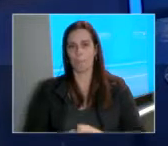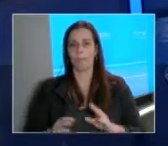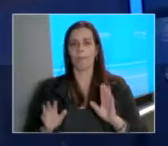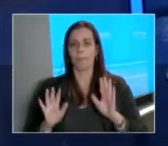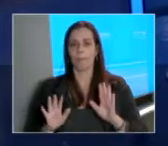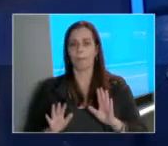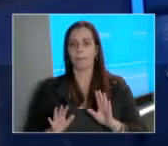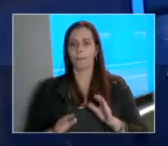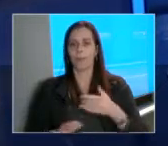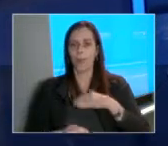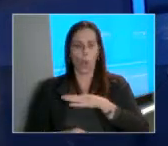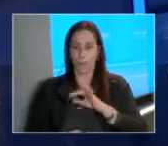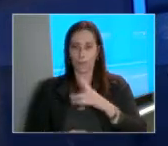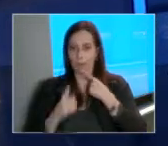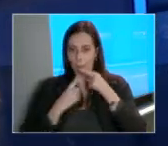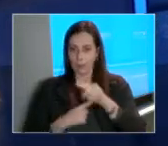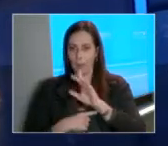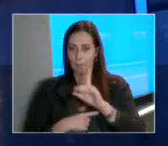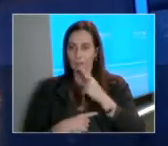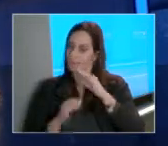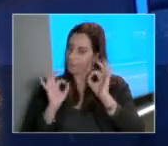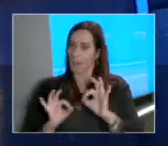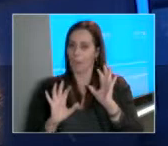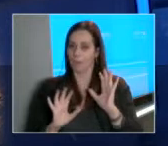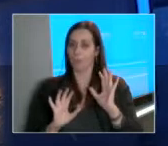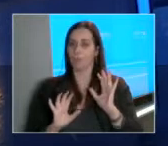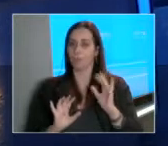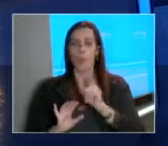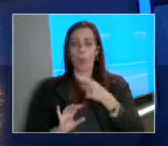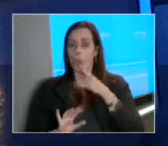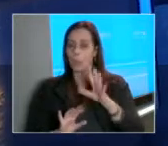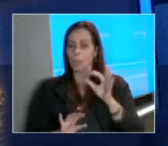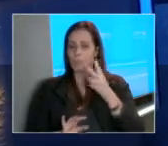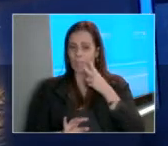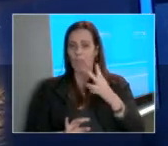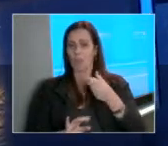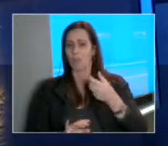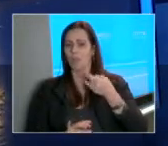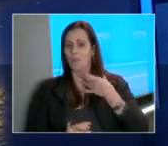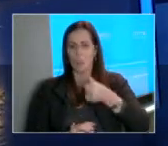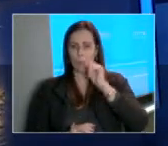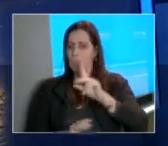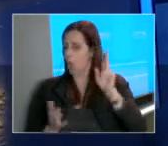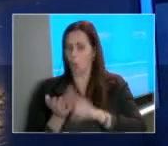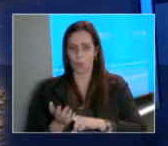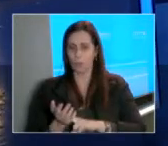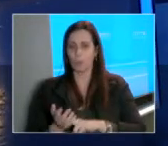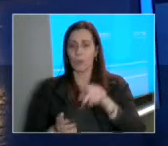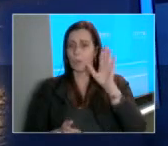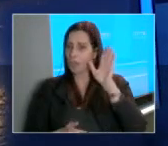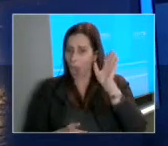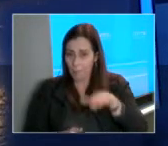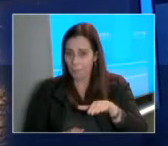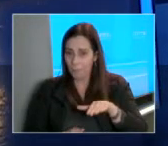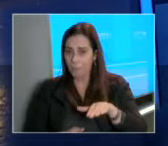ככה את הדיון. שנייה, אני לא אכפת לי דיין איתך, אבל תהי פרית. לא מדובר רק על סיגריות ושמפן. זה לא נכון. מדובר